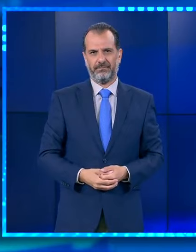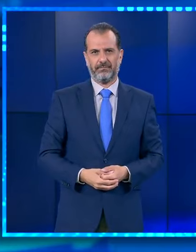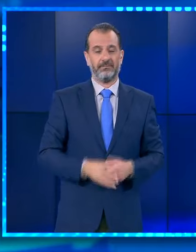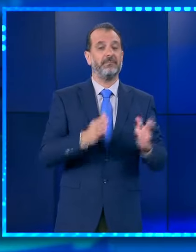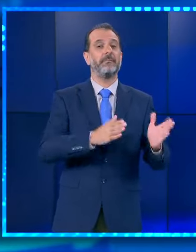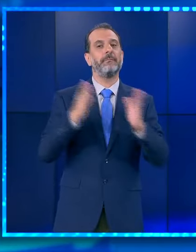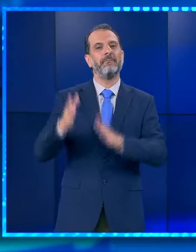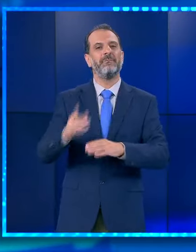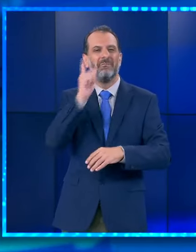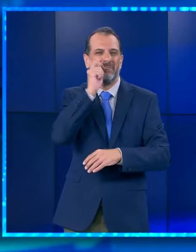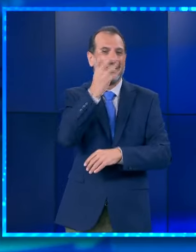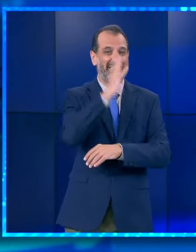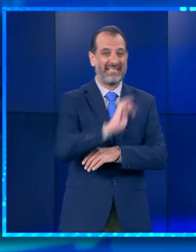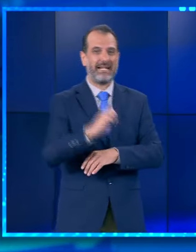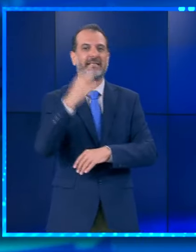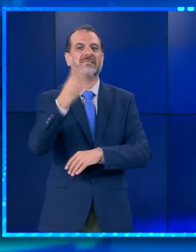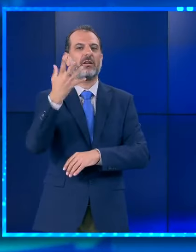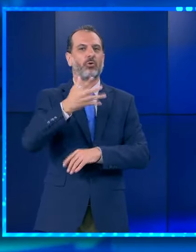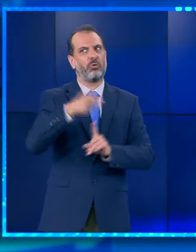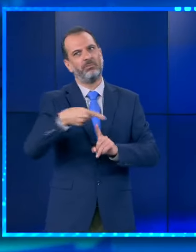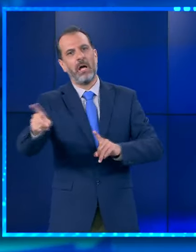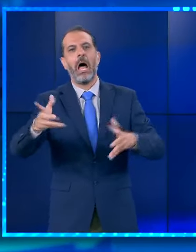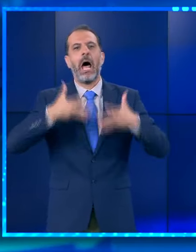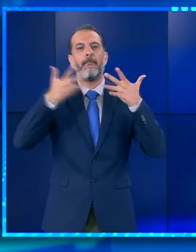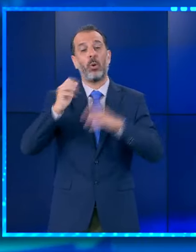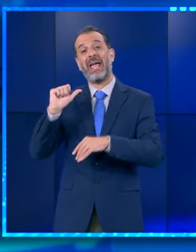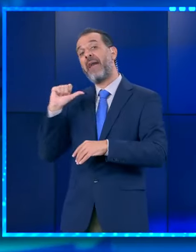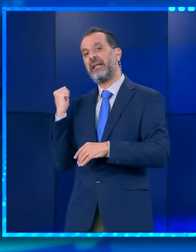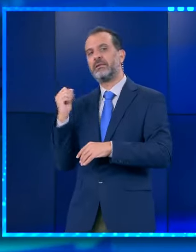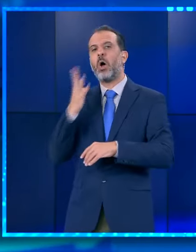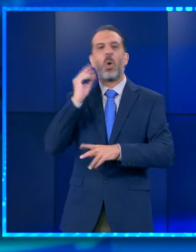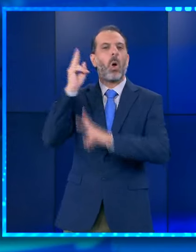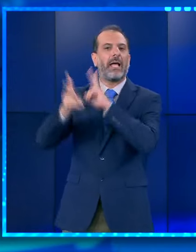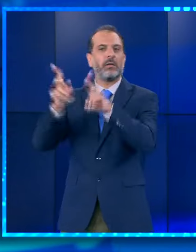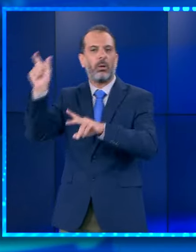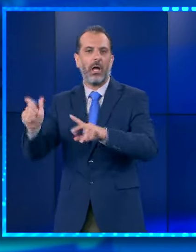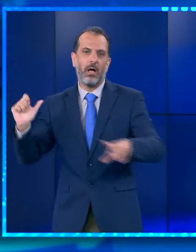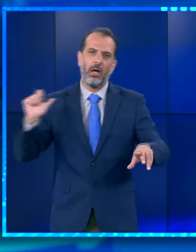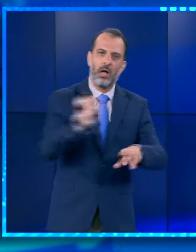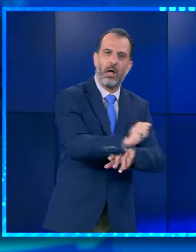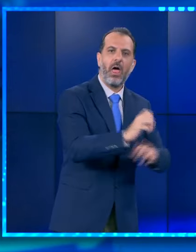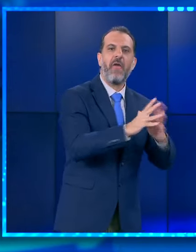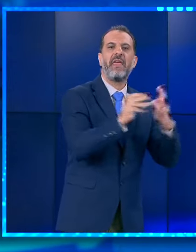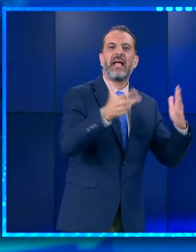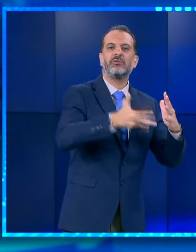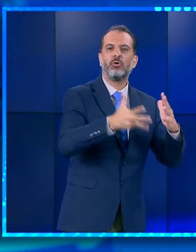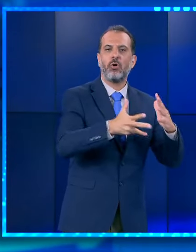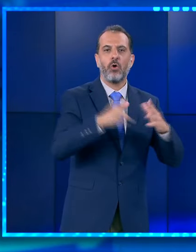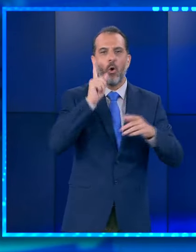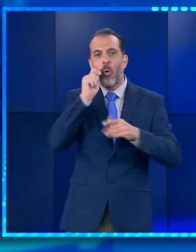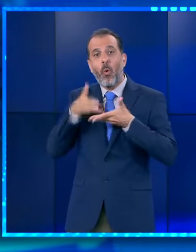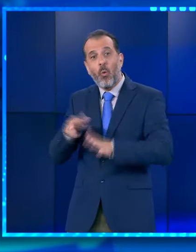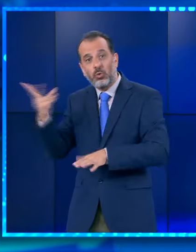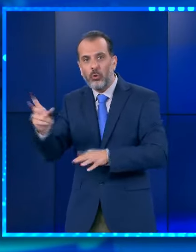Μου πούλησε έρωτα. Την πίστεψα και υπέκυψα. Αυτό φέρεται να είπε στην απολογία του ο 44χρονος που κατηγορείται για τους βιασμούς